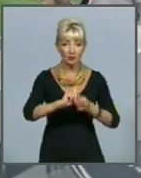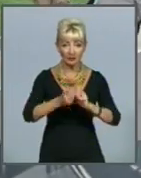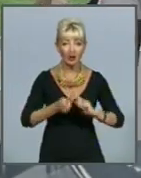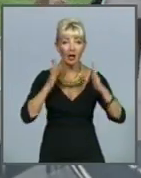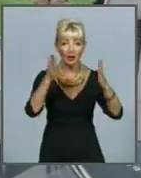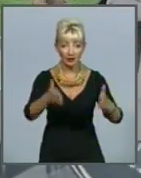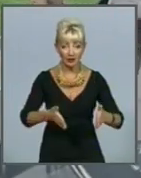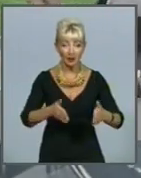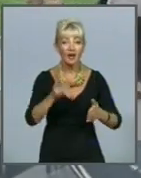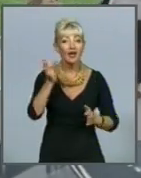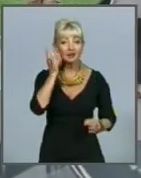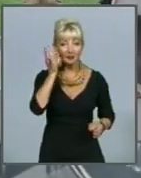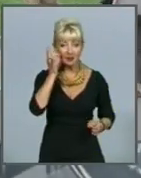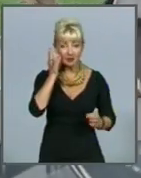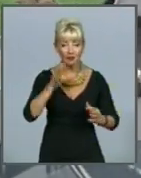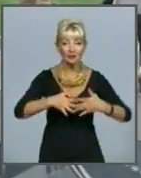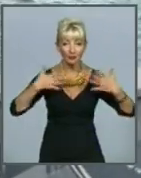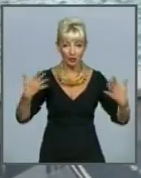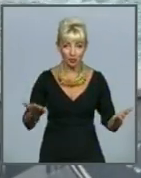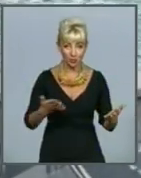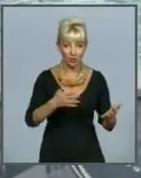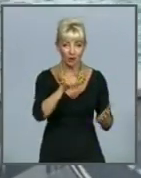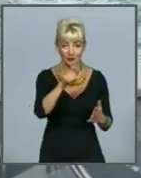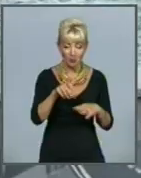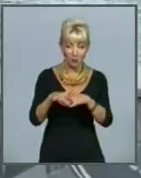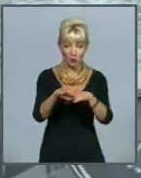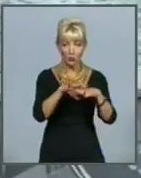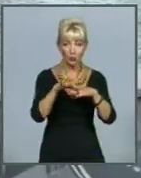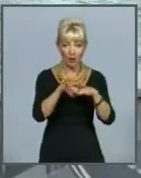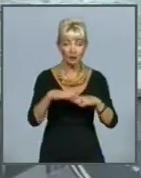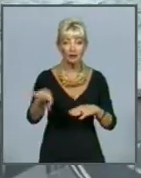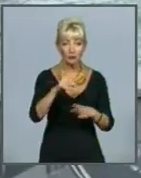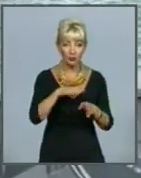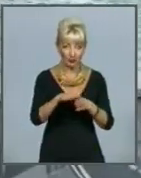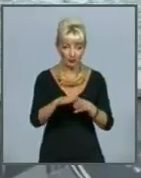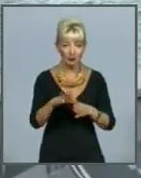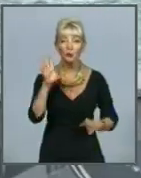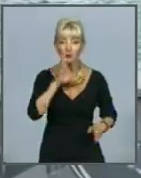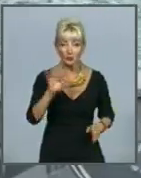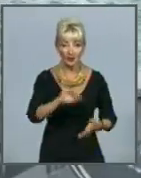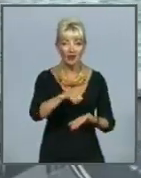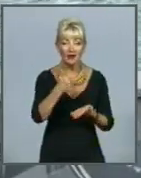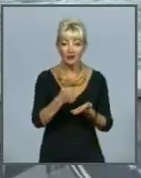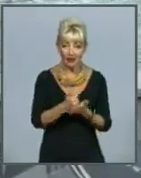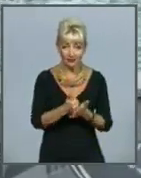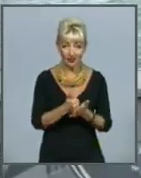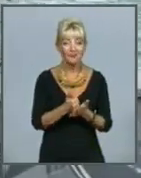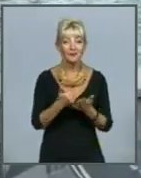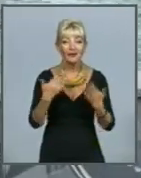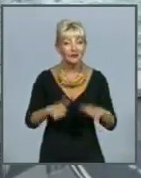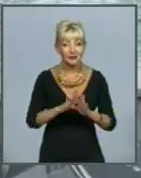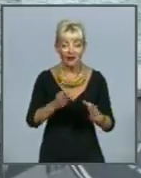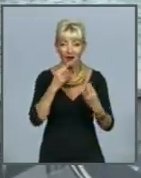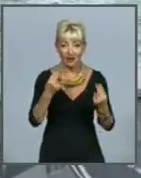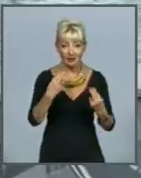нагадував величезний людський мурашник. Все зробили, встигли і, головне, не втрачаючи якості. Вже 23 серпня